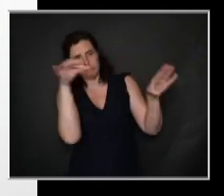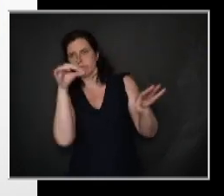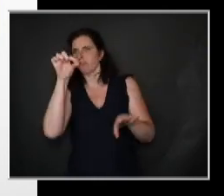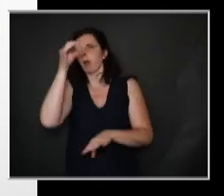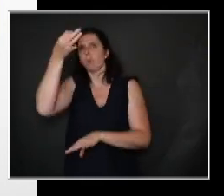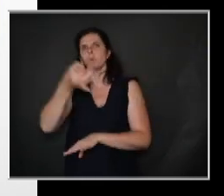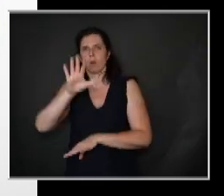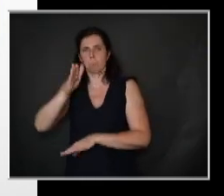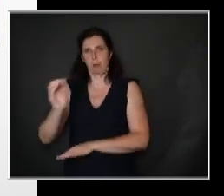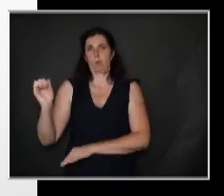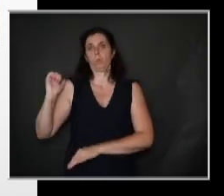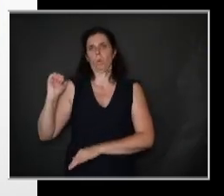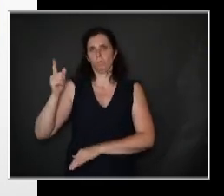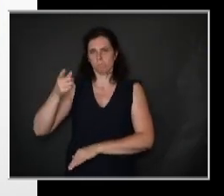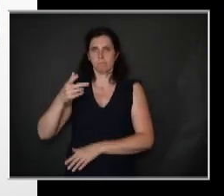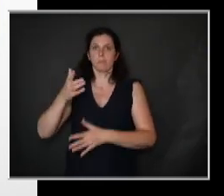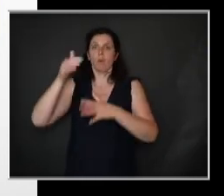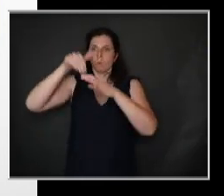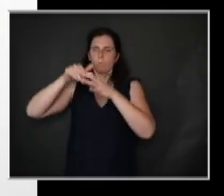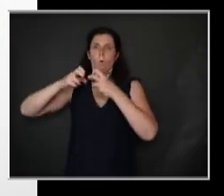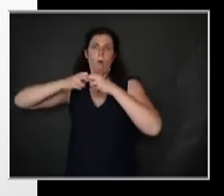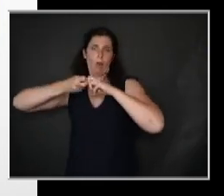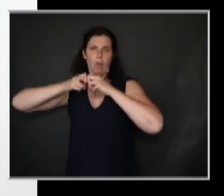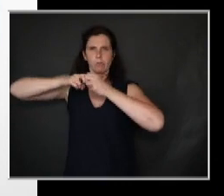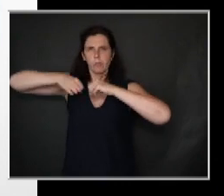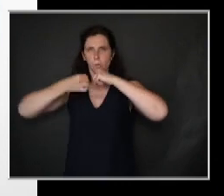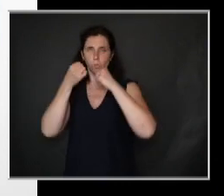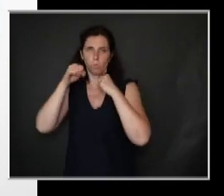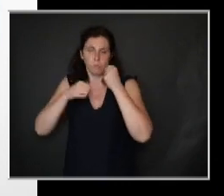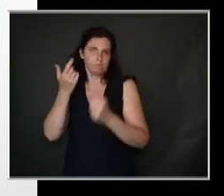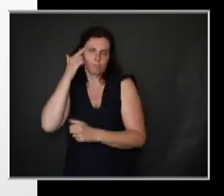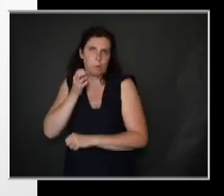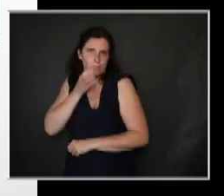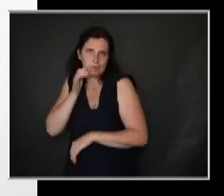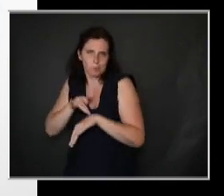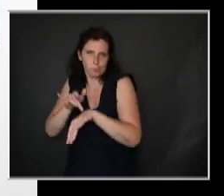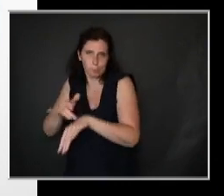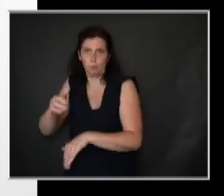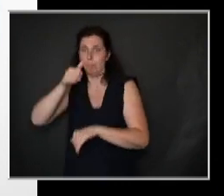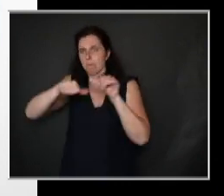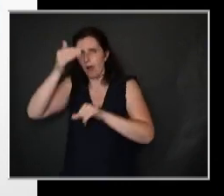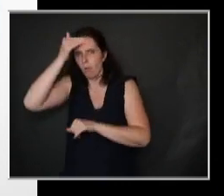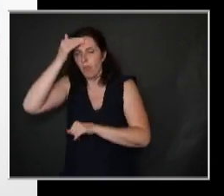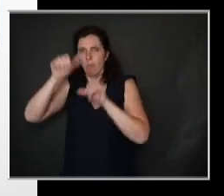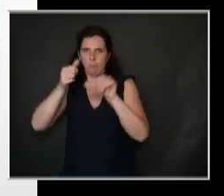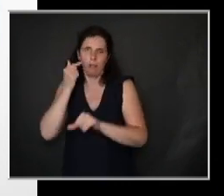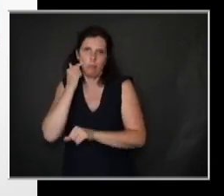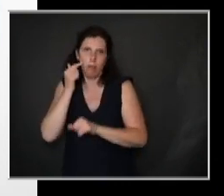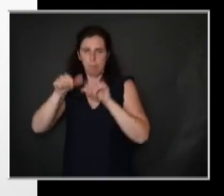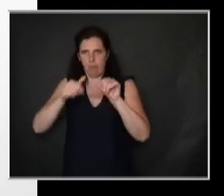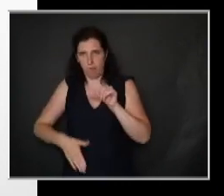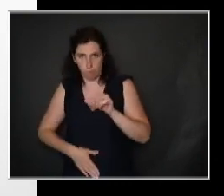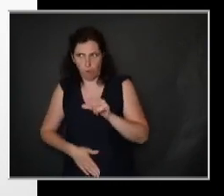douleurs, on a bien sûr les douleurs articulaires, hein. C'est mon pain quotidien forcément, les maux de tête, les douleurs dentaires, les douleurs